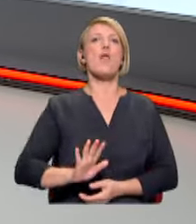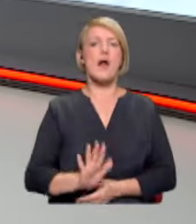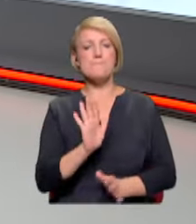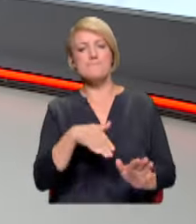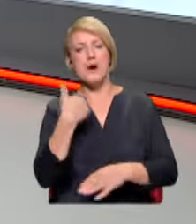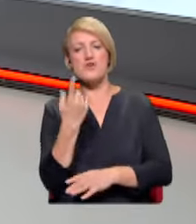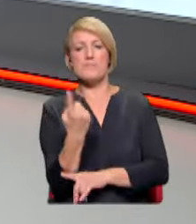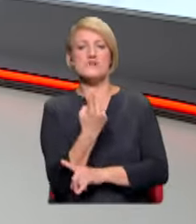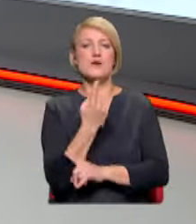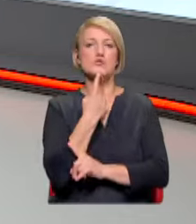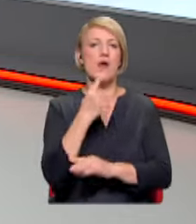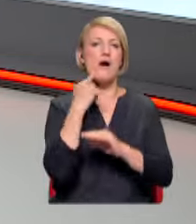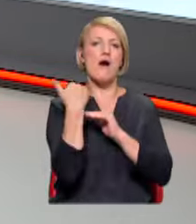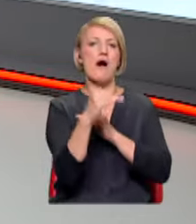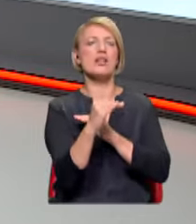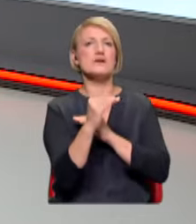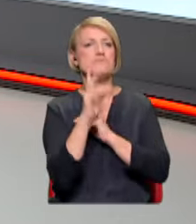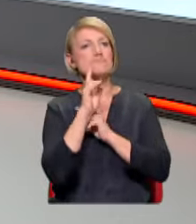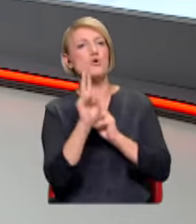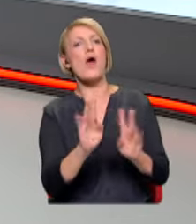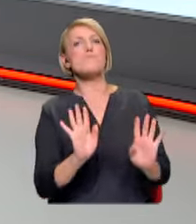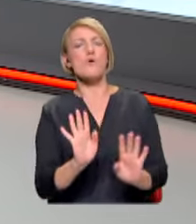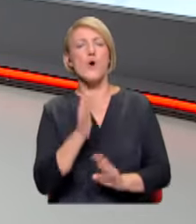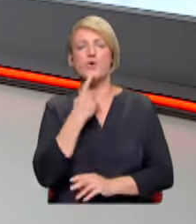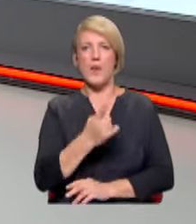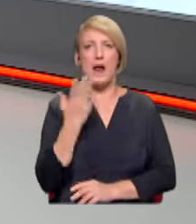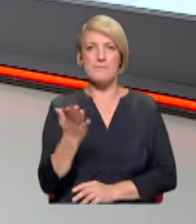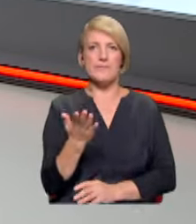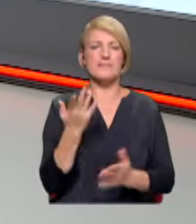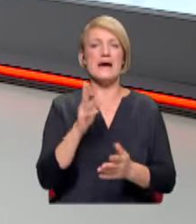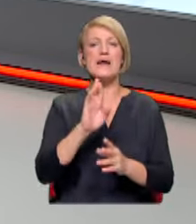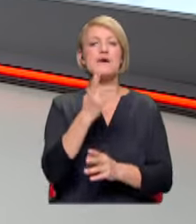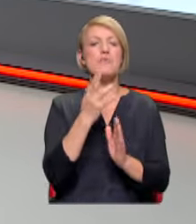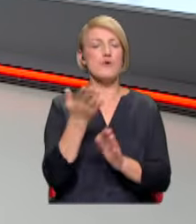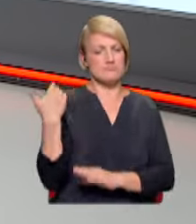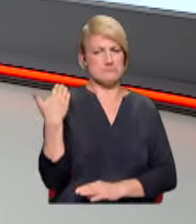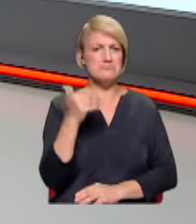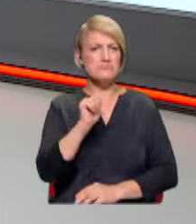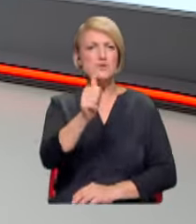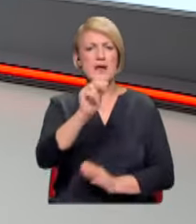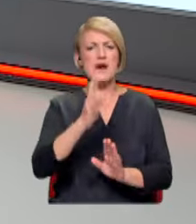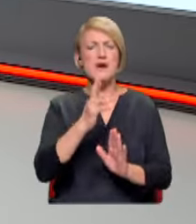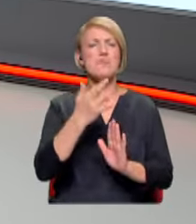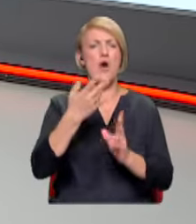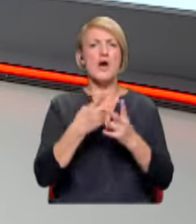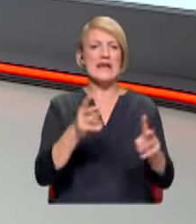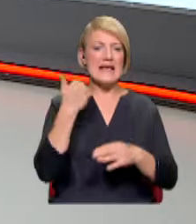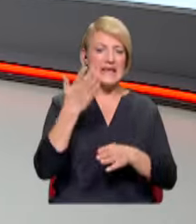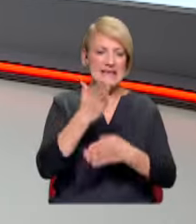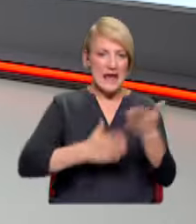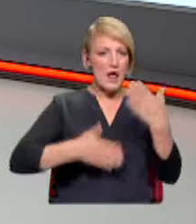başka bir şey söylüyorlar halkı okuyamıyor artık diyorlar ya da işte Seta raporu açıklandı Geçtiğimiz günlerde Yarısı yalanlandı